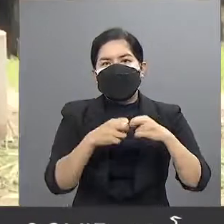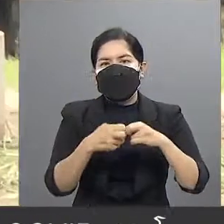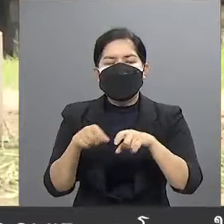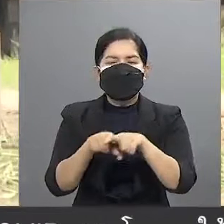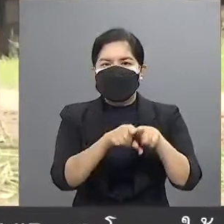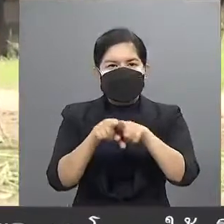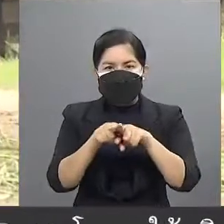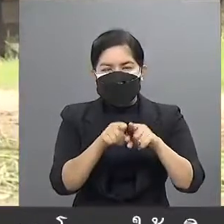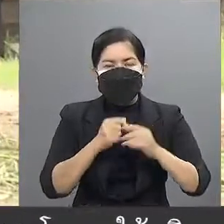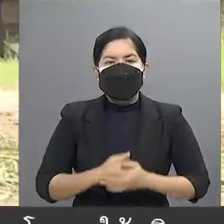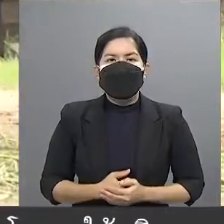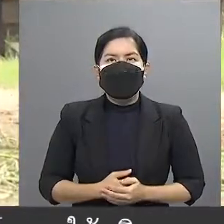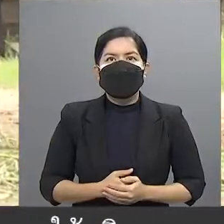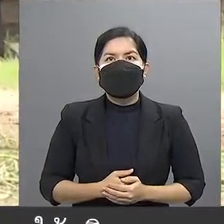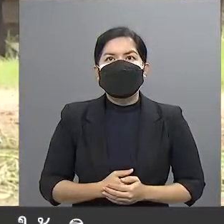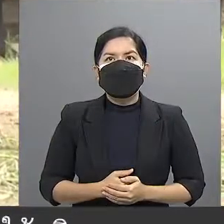ะ